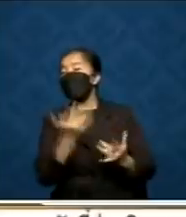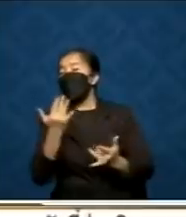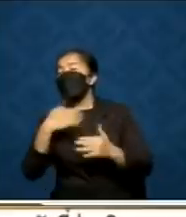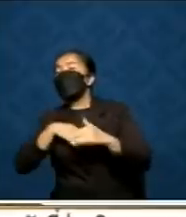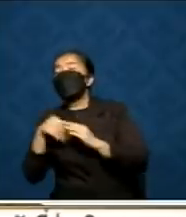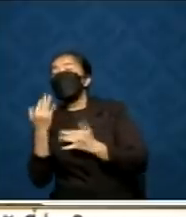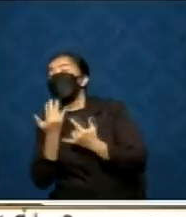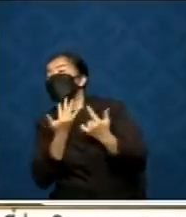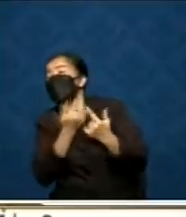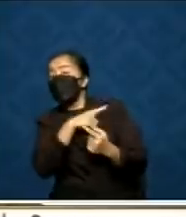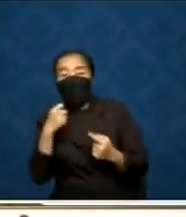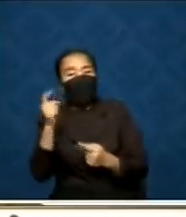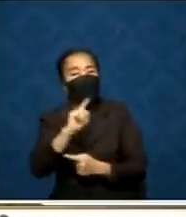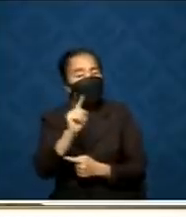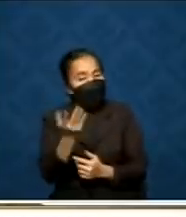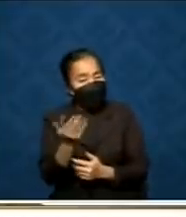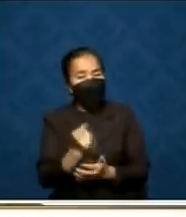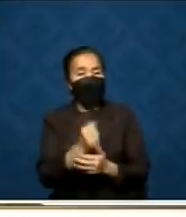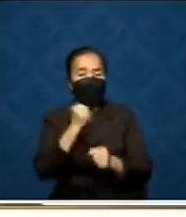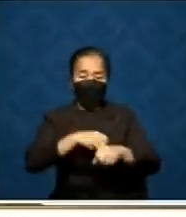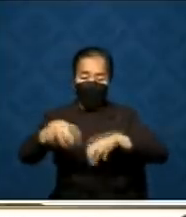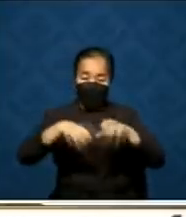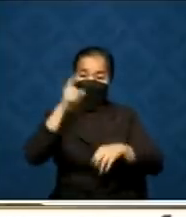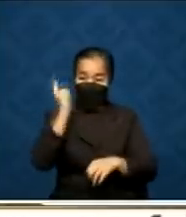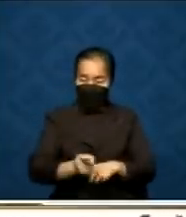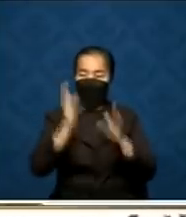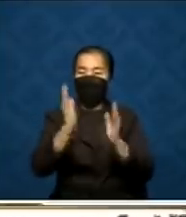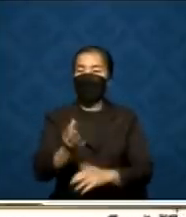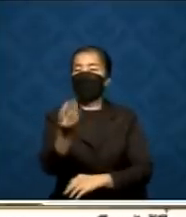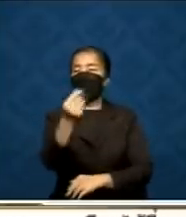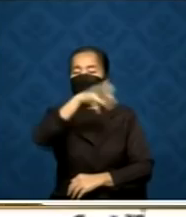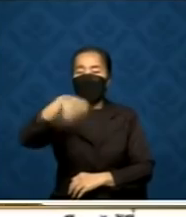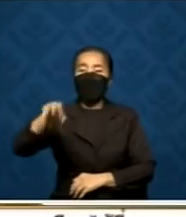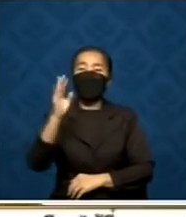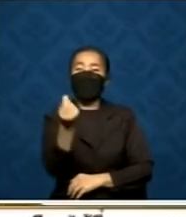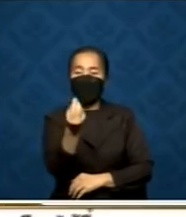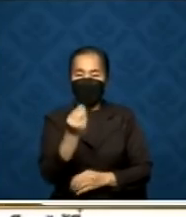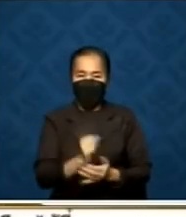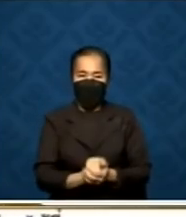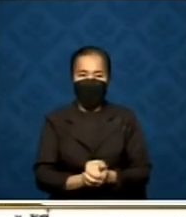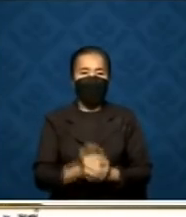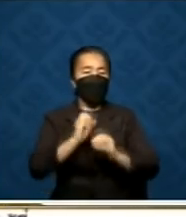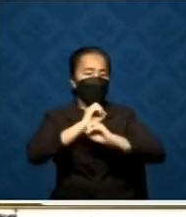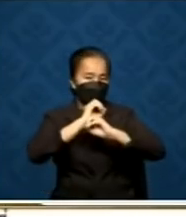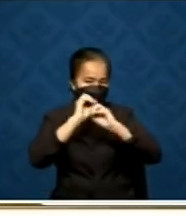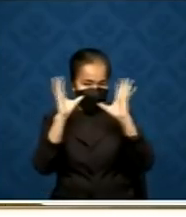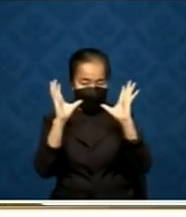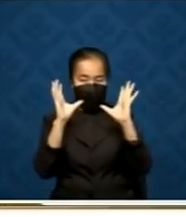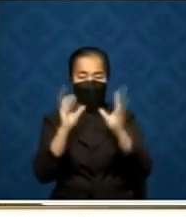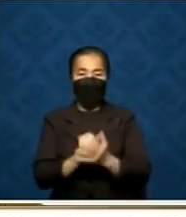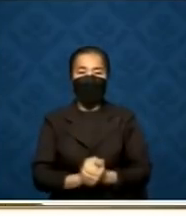ตายต้องไปดูว่าดำเนินธุรกิจจริงขี้ Lineไอ้นี่มันจะได้ภาพหลอน